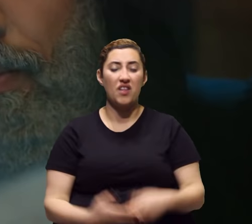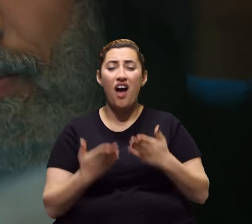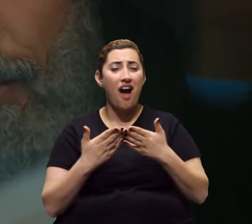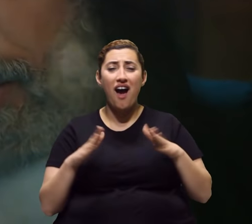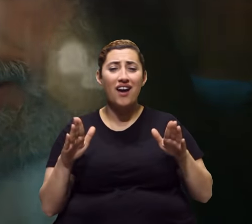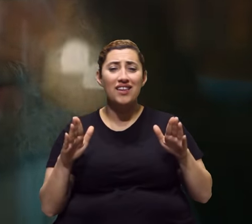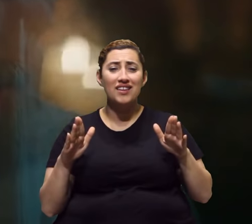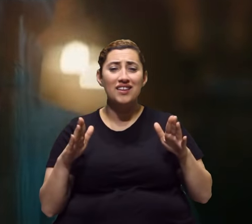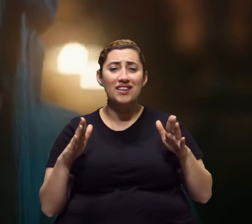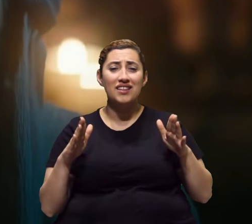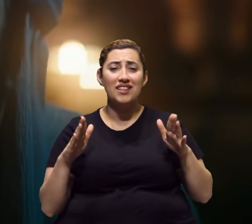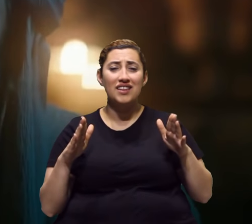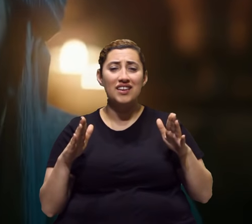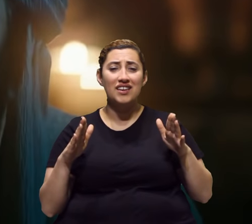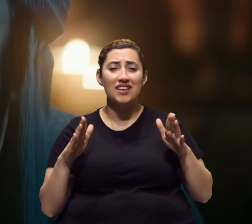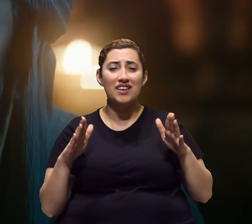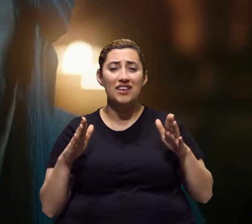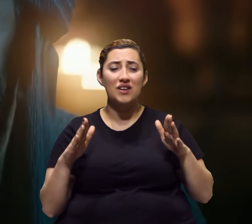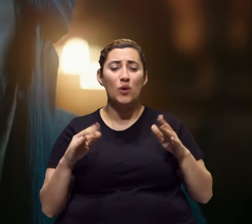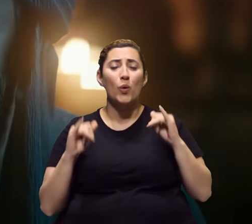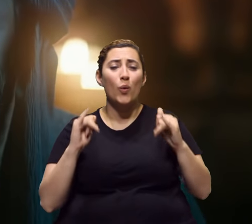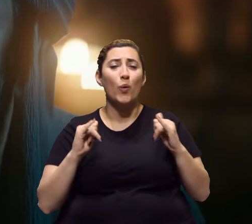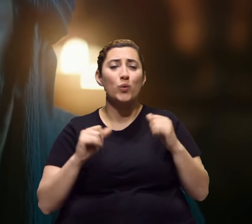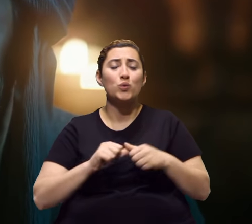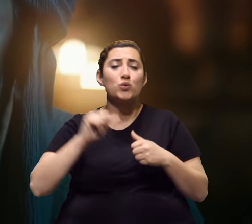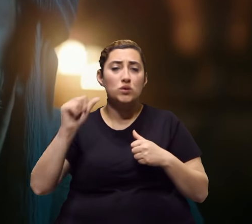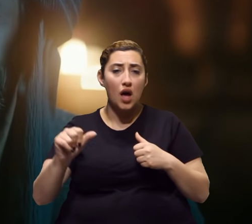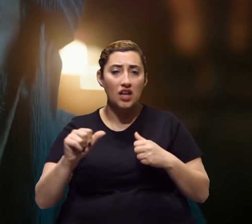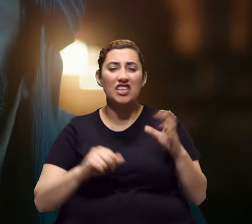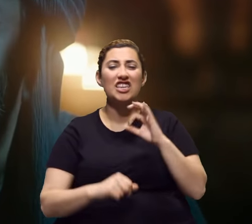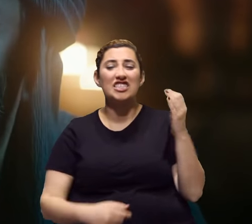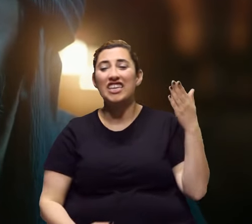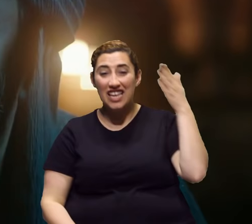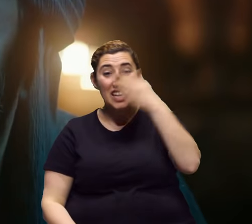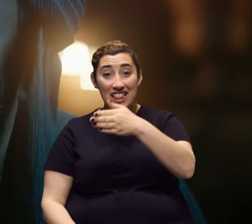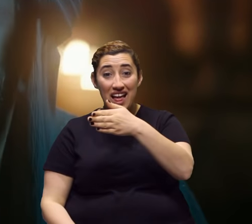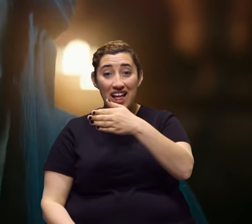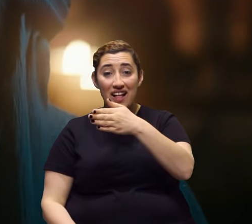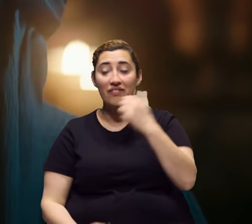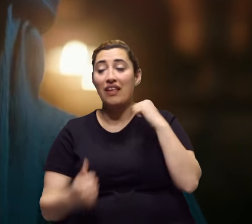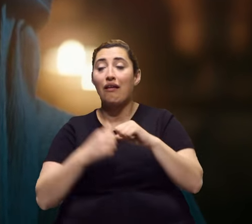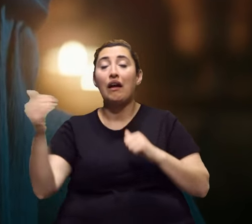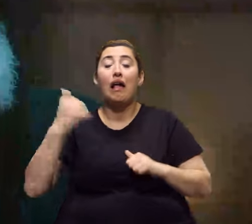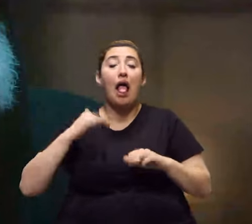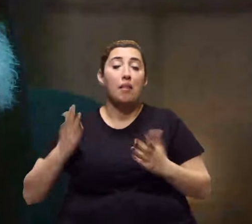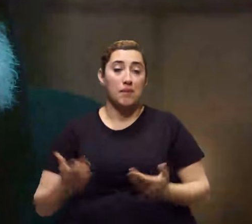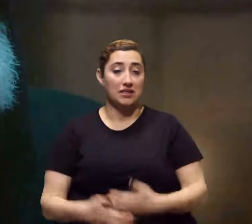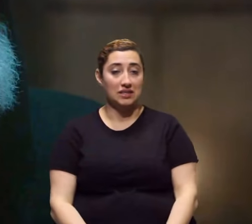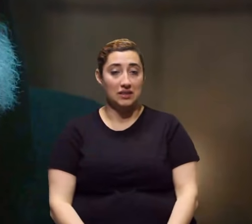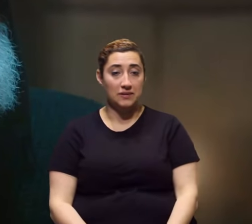Ayrılık sarp firaktır. Hiç giden geri gelmez.